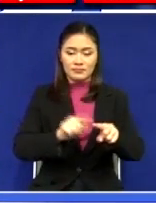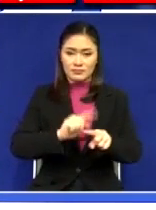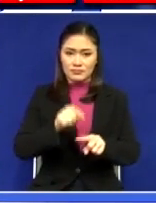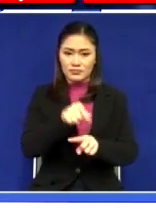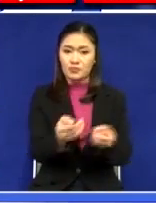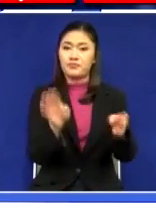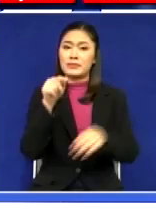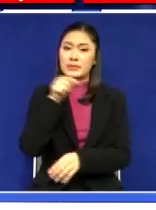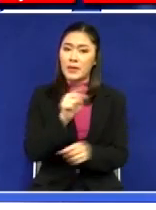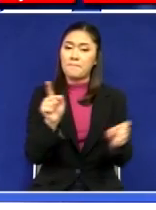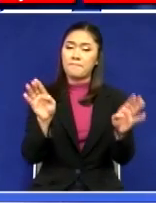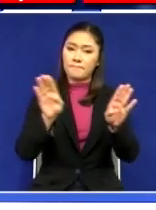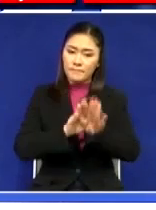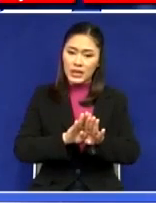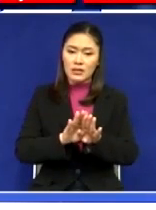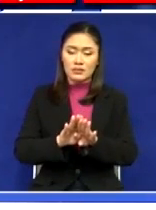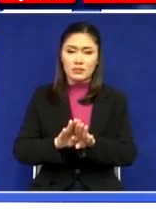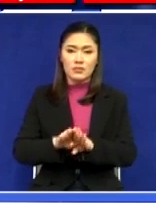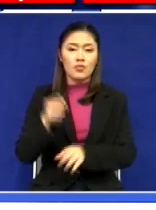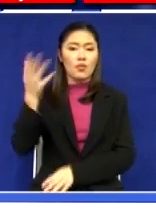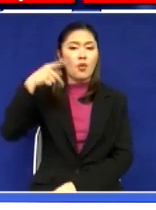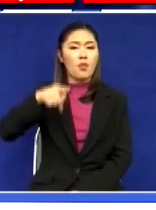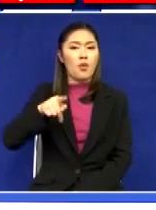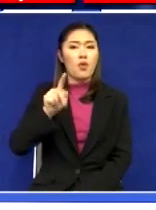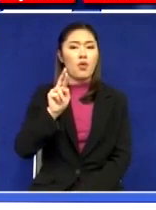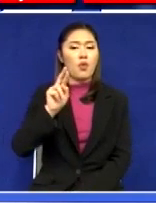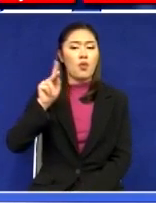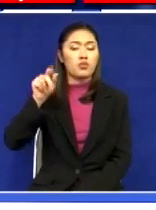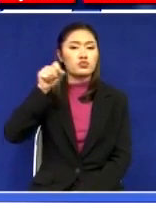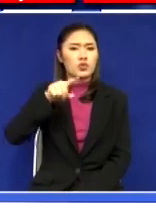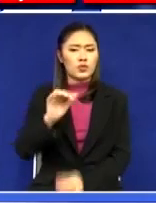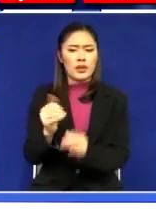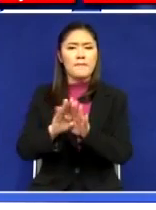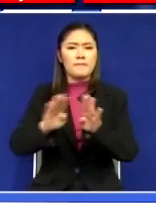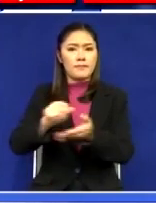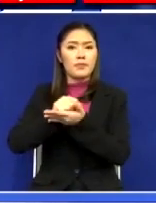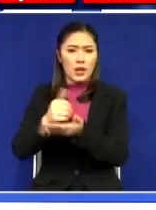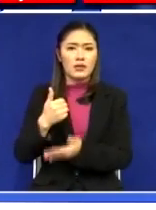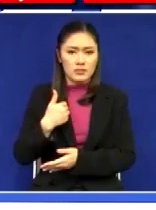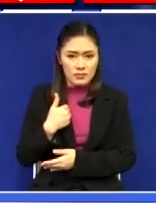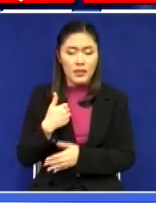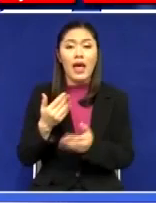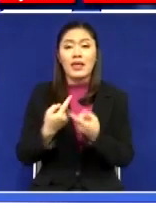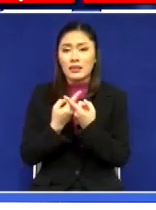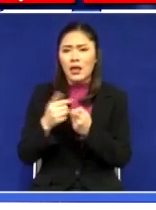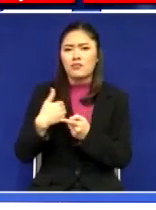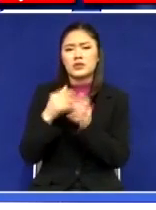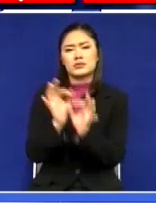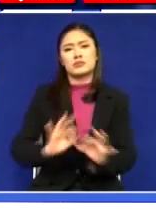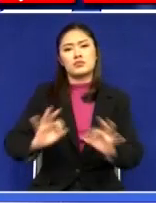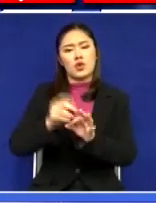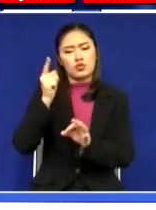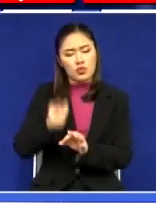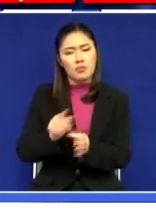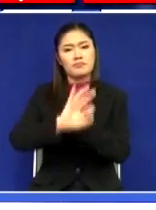โดนปิดไปด้วยมาตรการในช่วงกลางเดือนมีนาหรือที่ยังเปิดได้อยู่นะครับแต่ยังมีความจำเป็นจะต้องปรับป